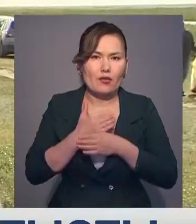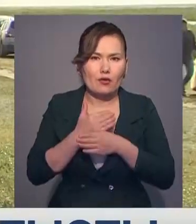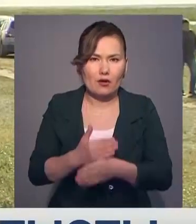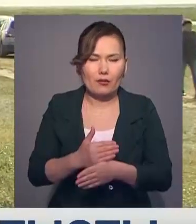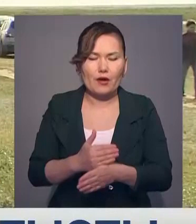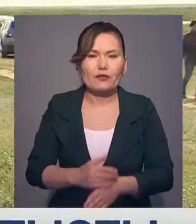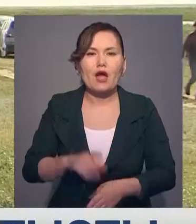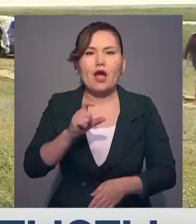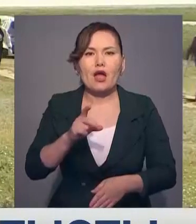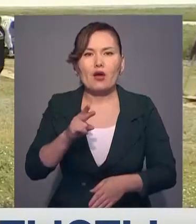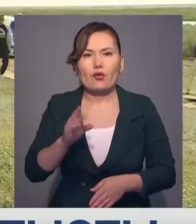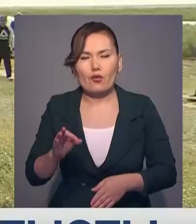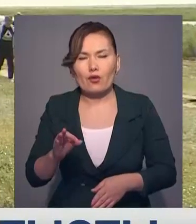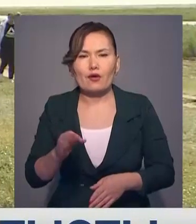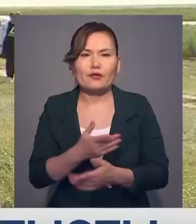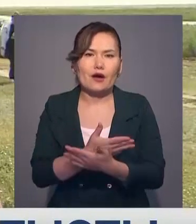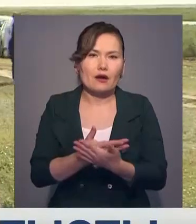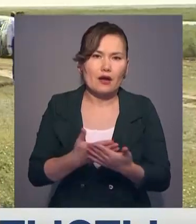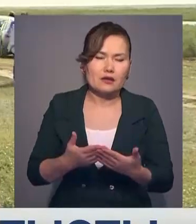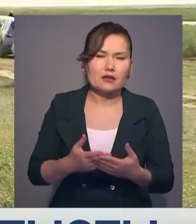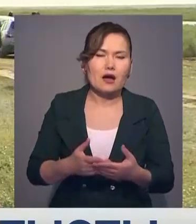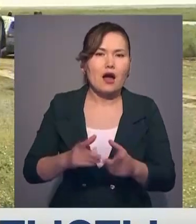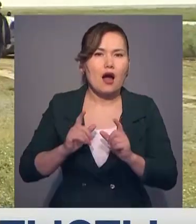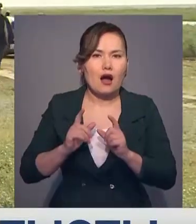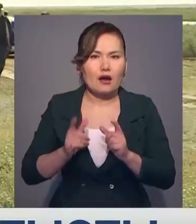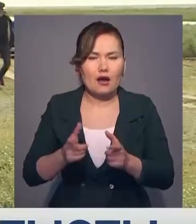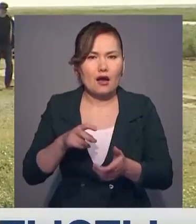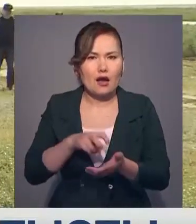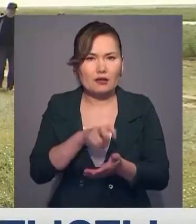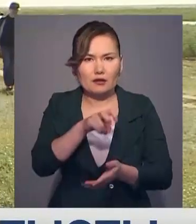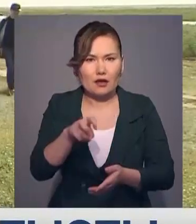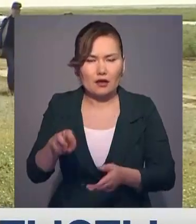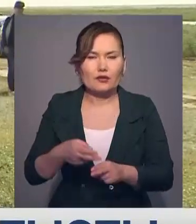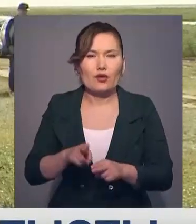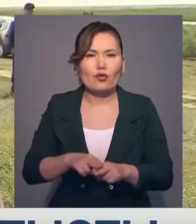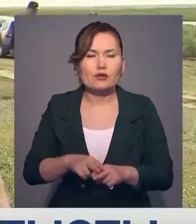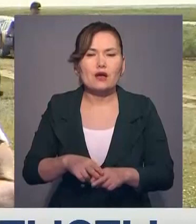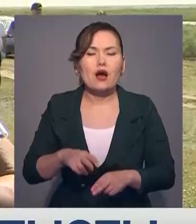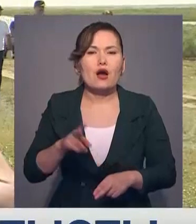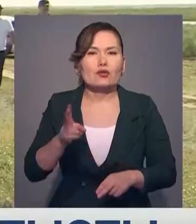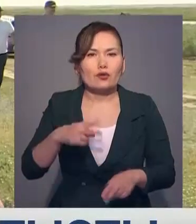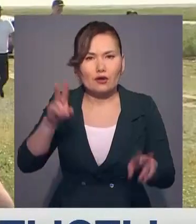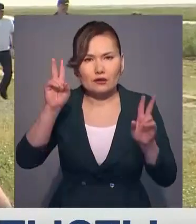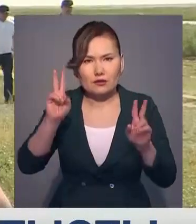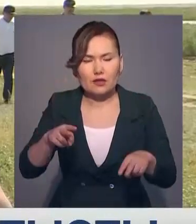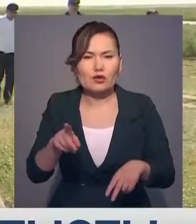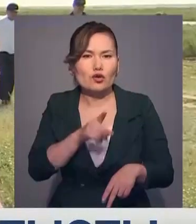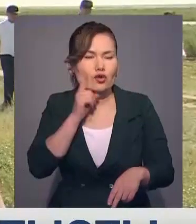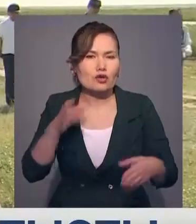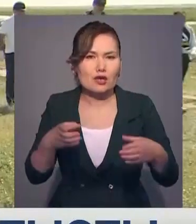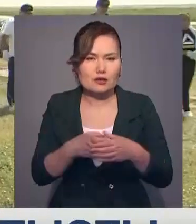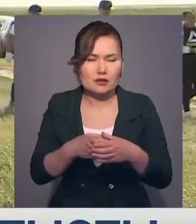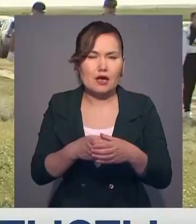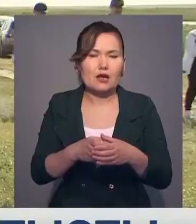эко жағынан лайфхактар үйретіп, және де білмейтін заттарын толықтырып жіберіп, және де осы жерде жүрген адамдардың эко